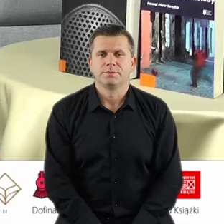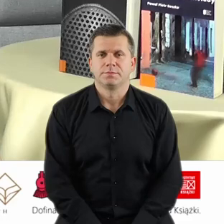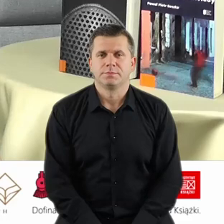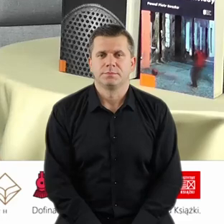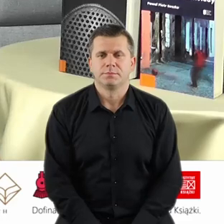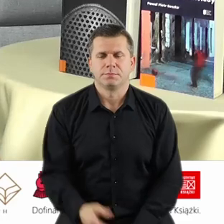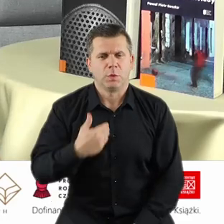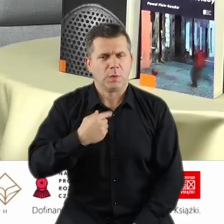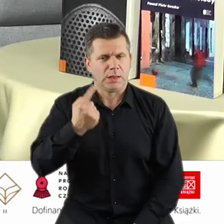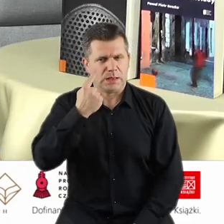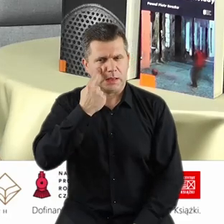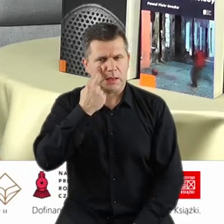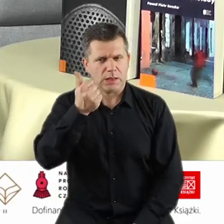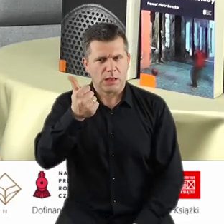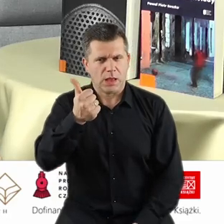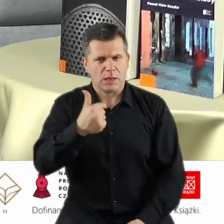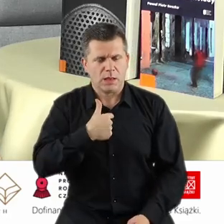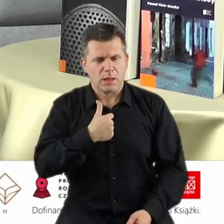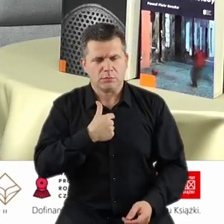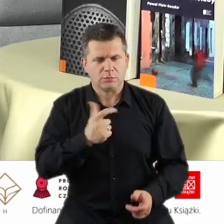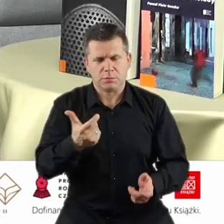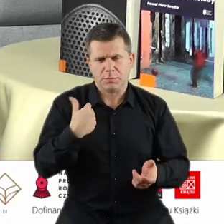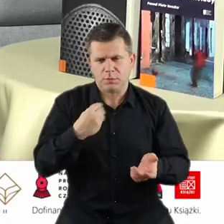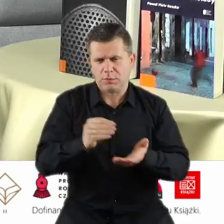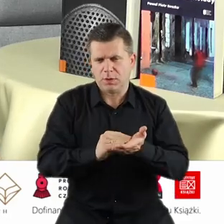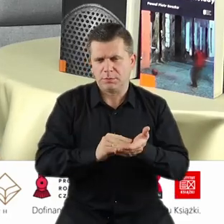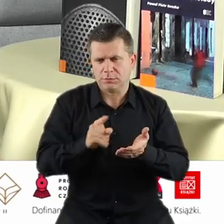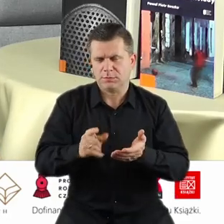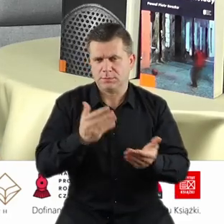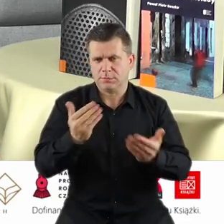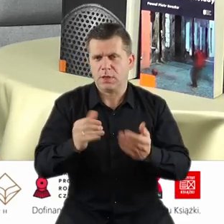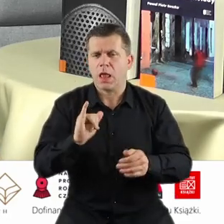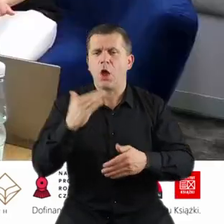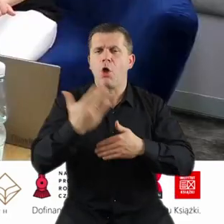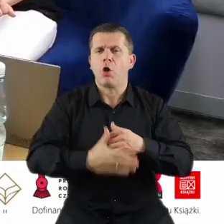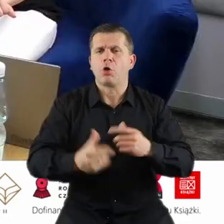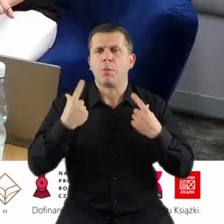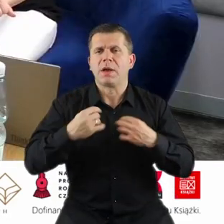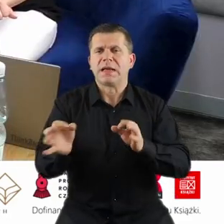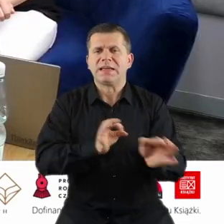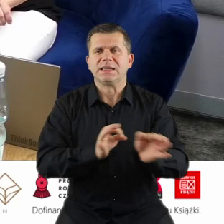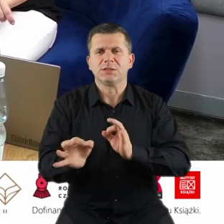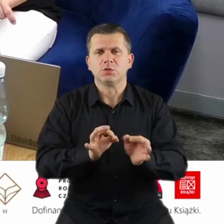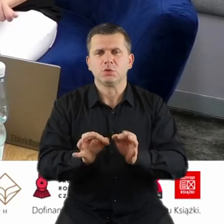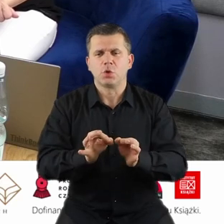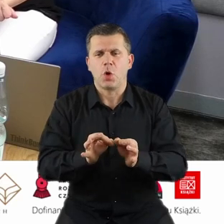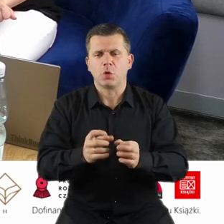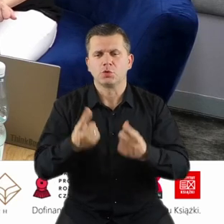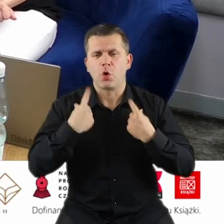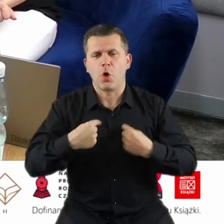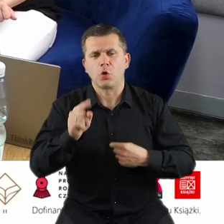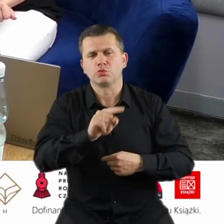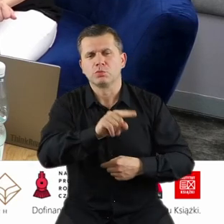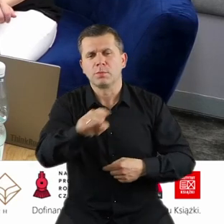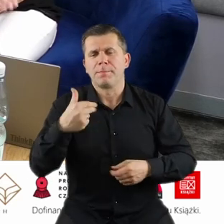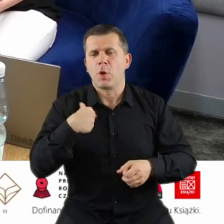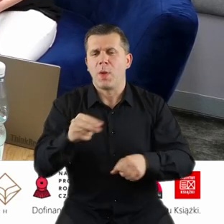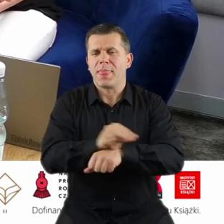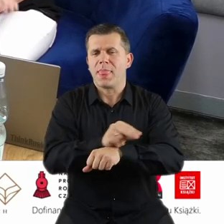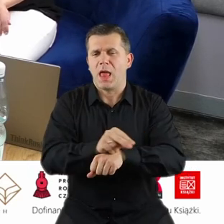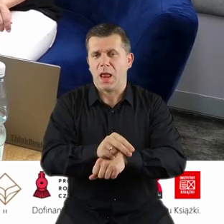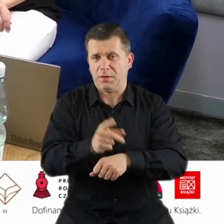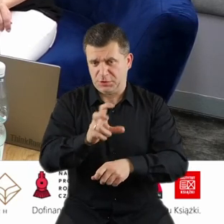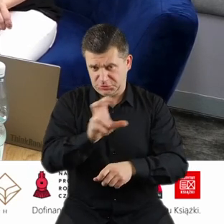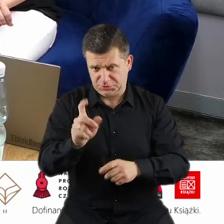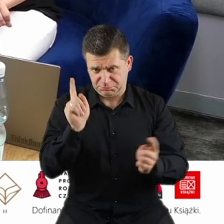I to był chyba jedyny reportaż wcieleniowy, jaki napisałem w życiu. A jak kończyły się historie osób poddawanych tego typu terapiom? Czy spotkał pan chociaż